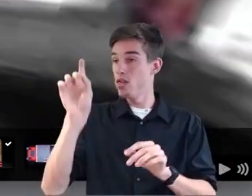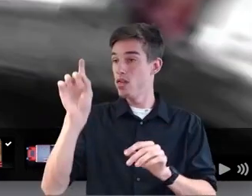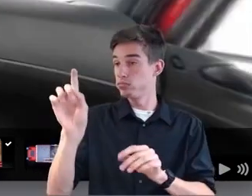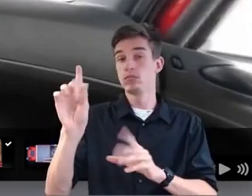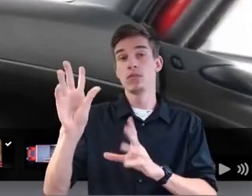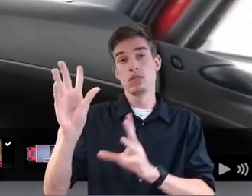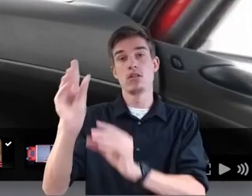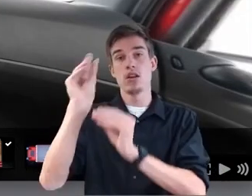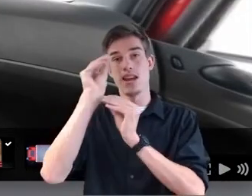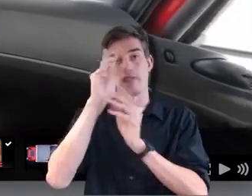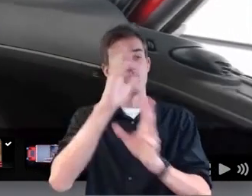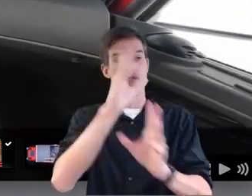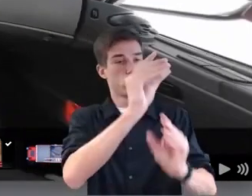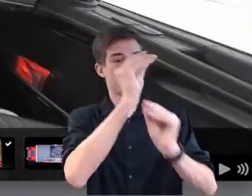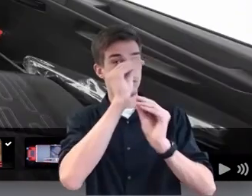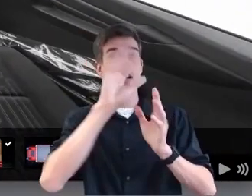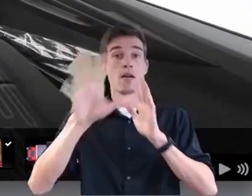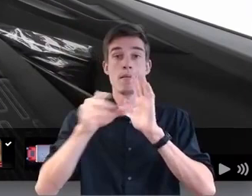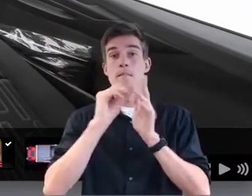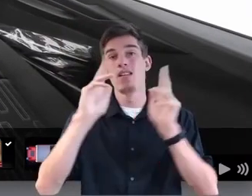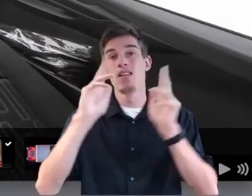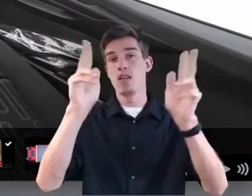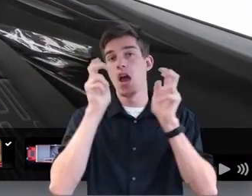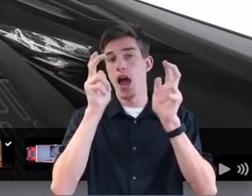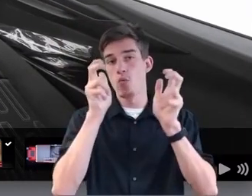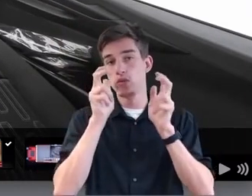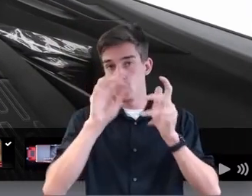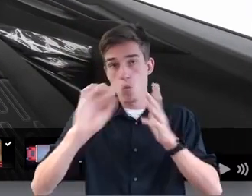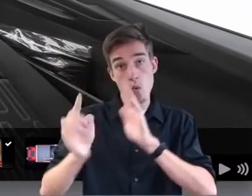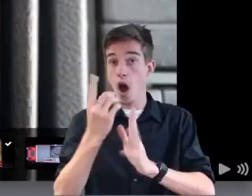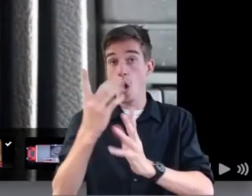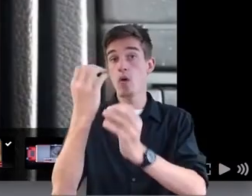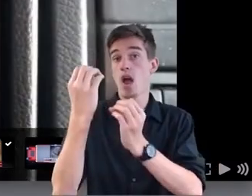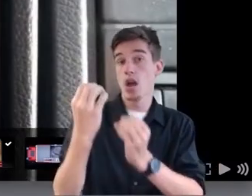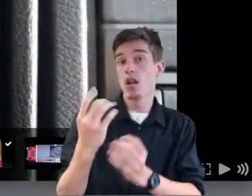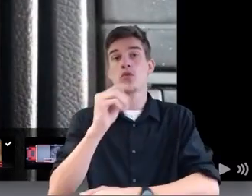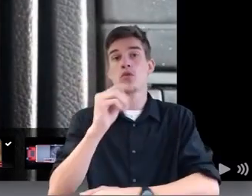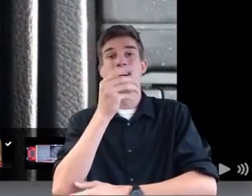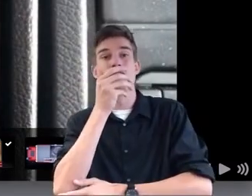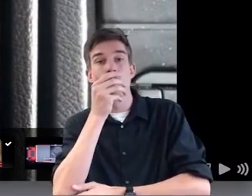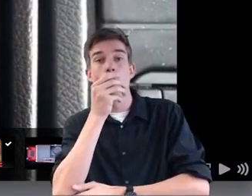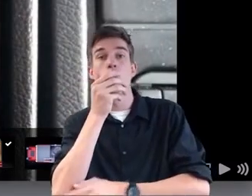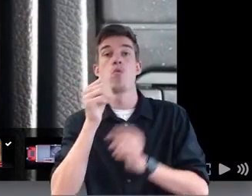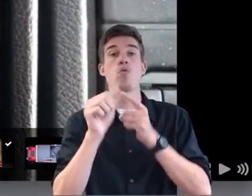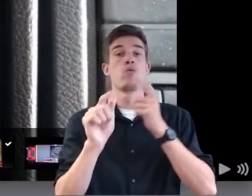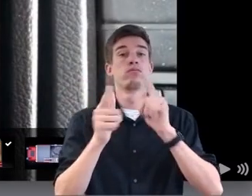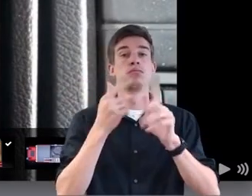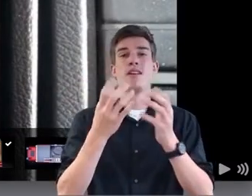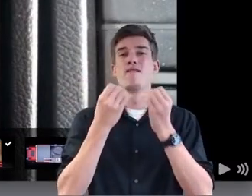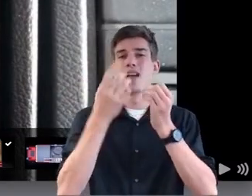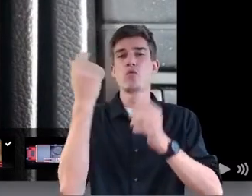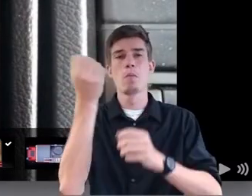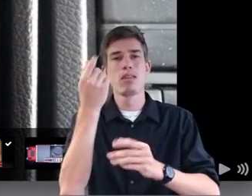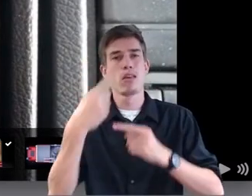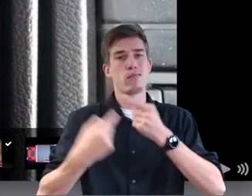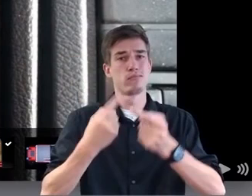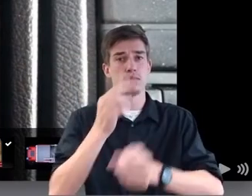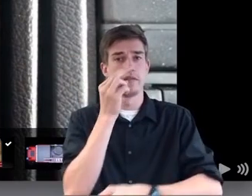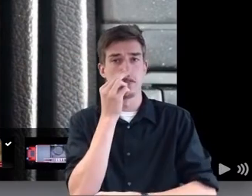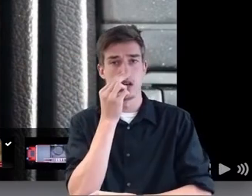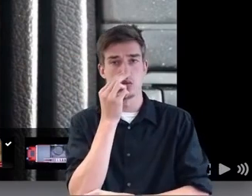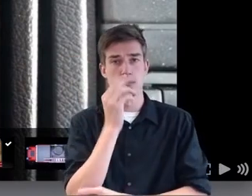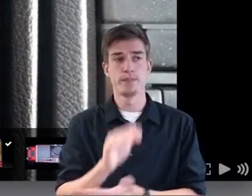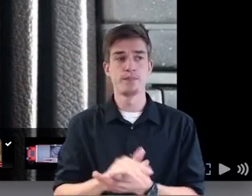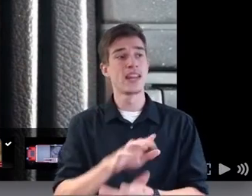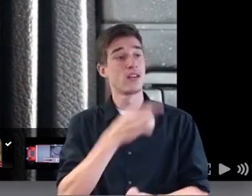erhalten. Dort sind auch Audio-Files hinterlegt, da werden Dinge erklärt. Zum Funkgerät, zum Betrieb des Fahrzeugs. Hier haben wir jetzt